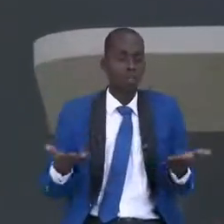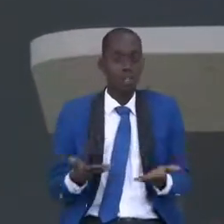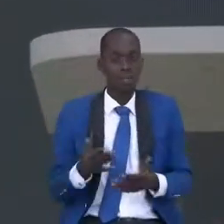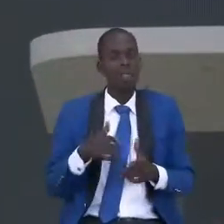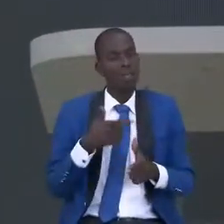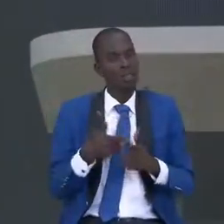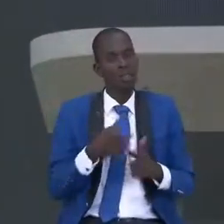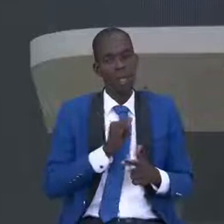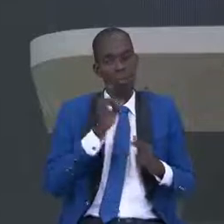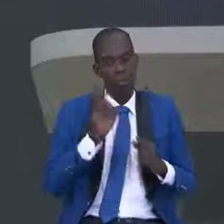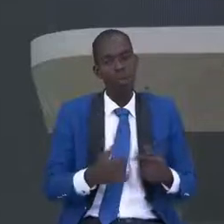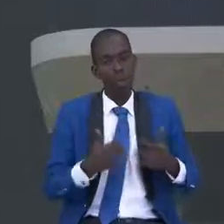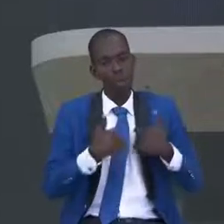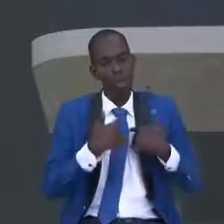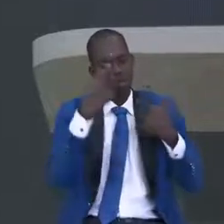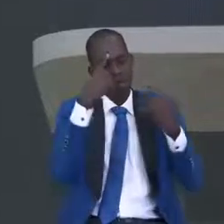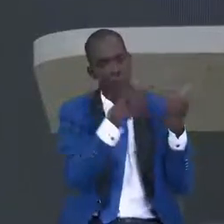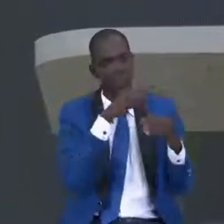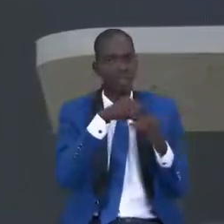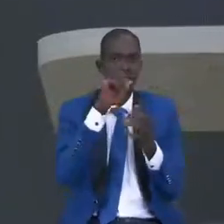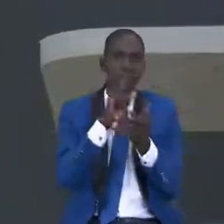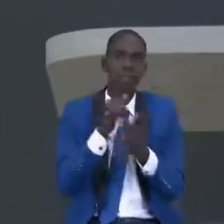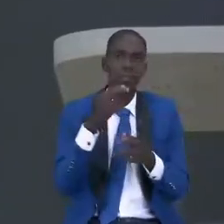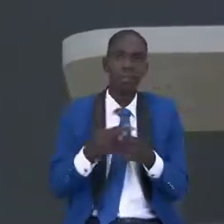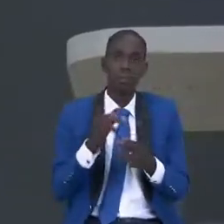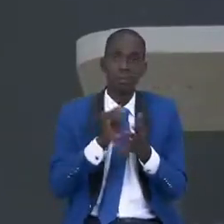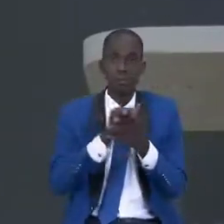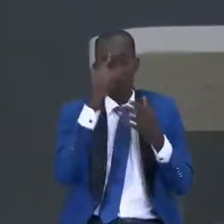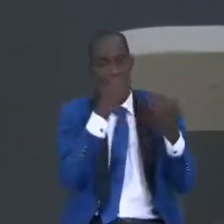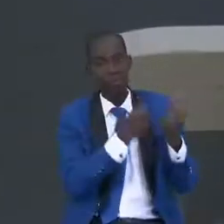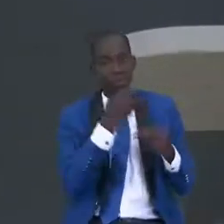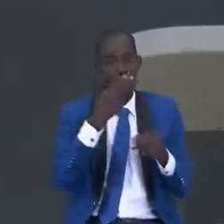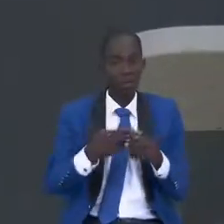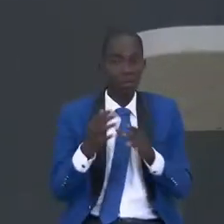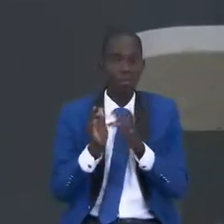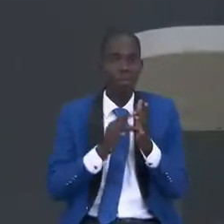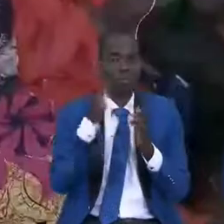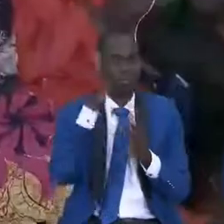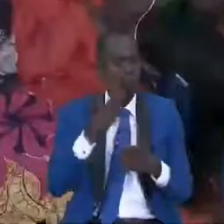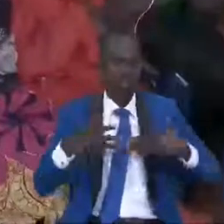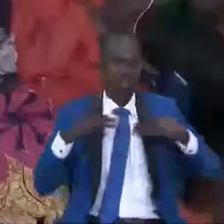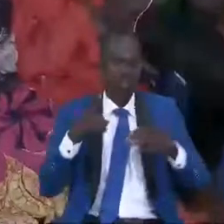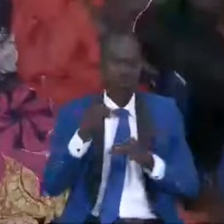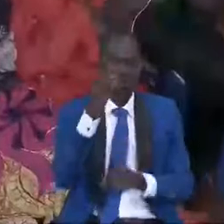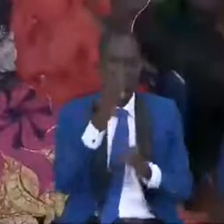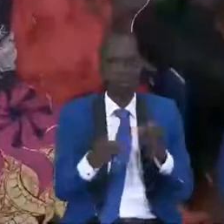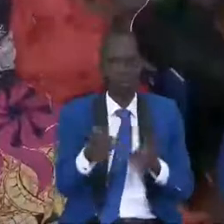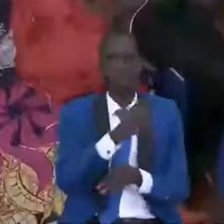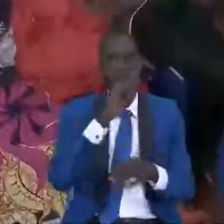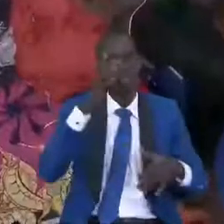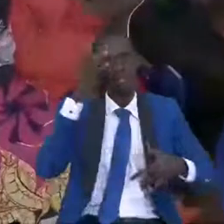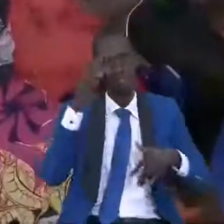avoir la foi en ce nom. La foi en son nom va te guérir aujourd'hui si tu es malade.